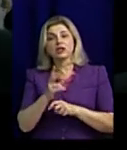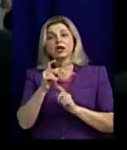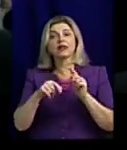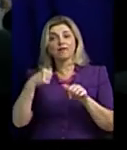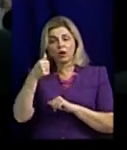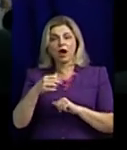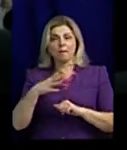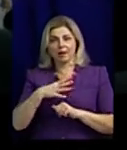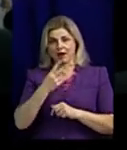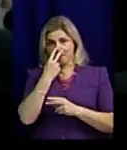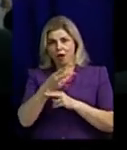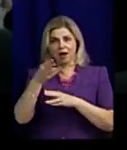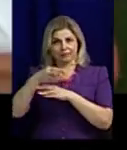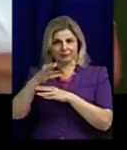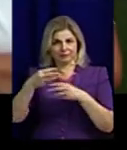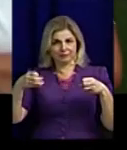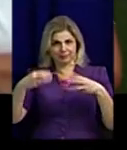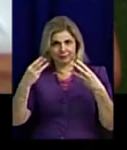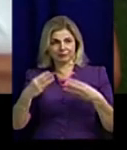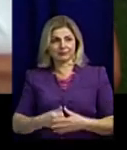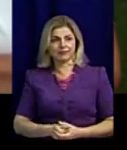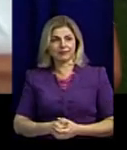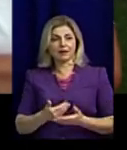у відеозверненні до вболівальників.